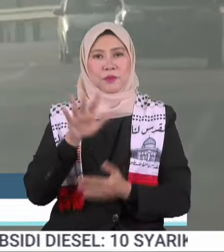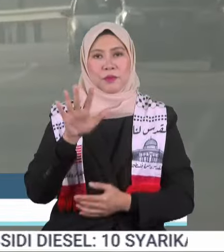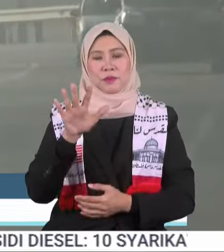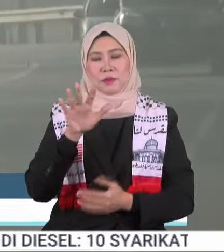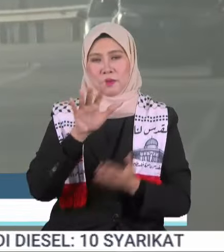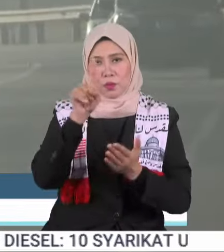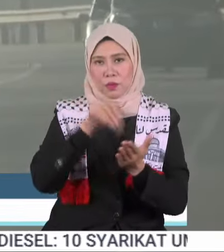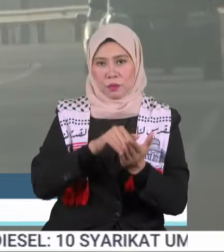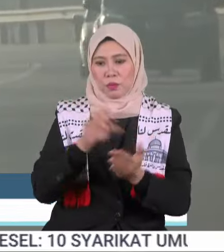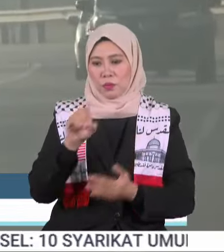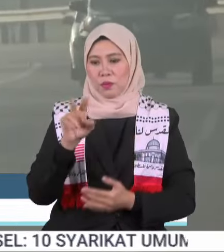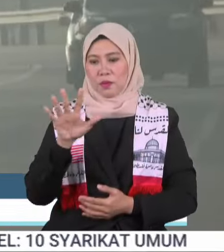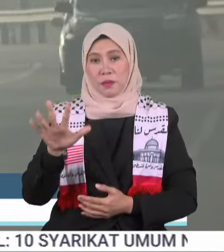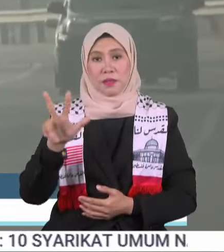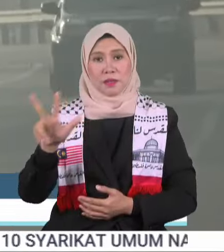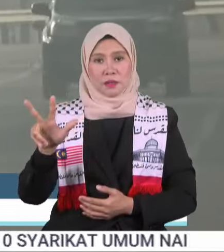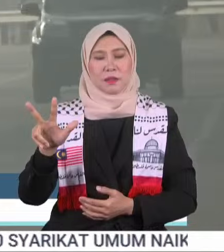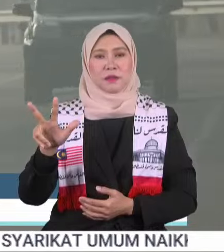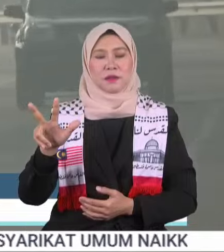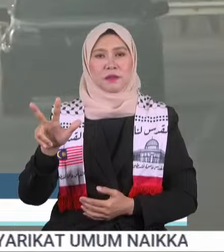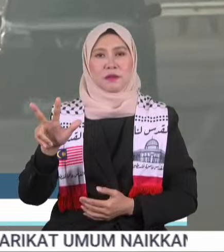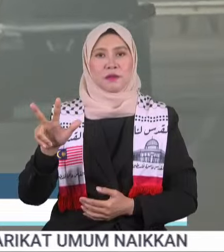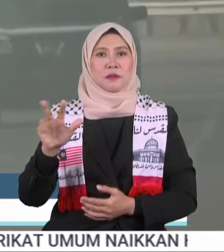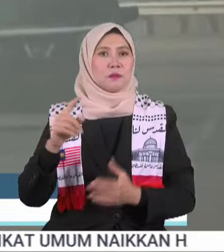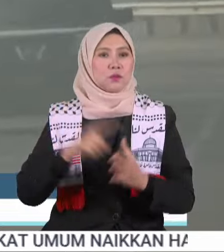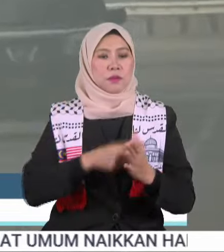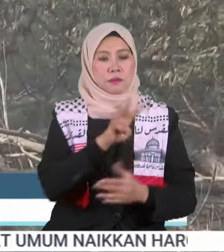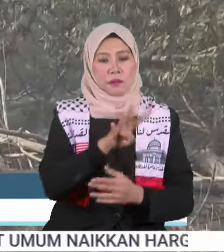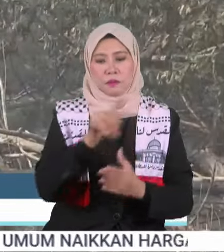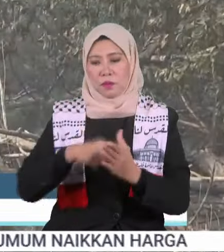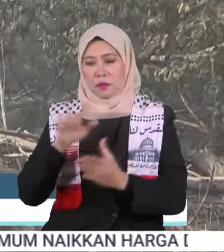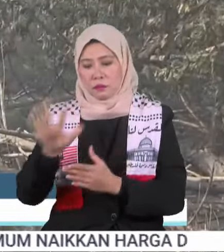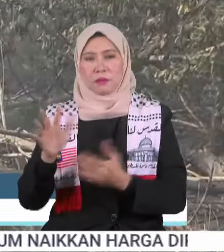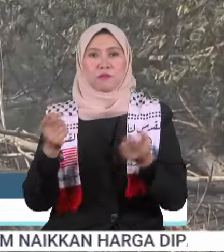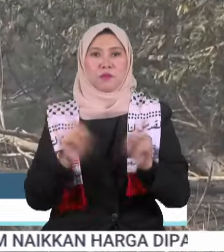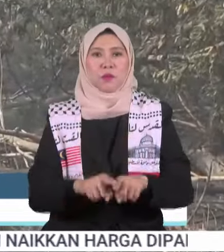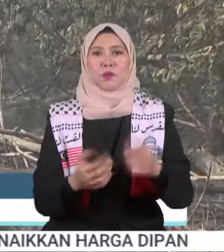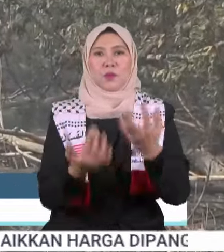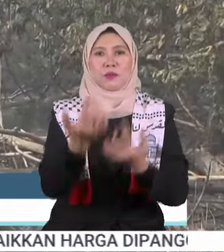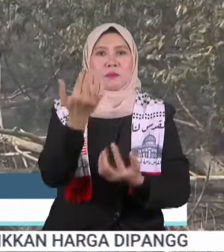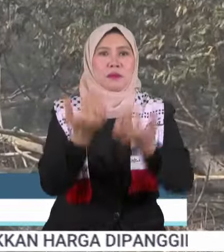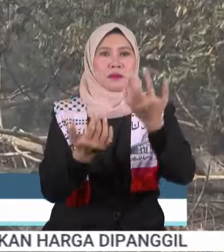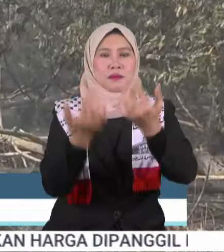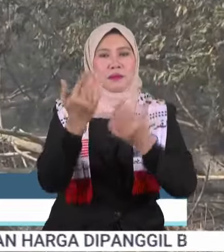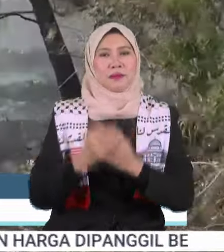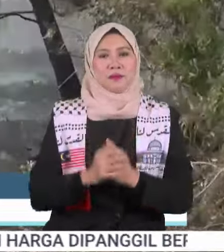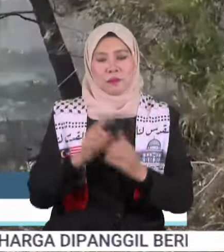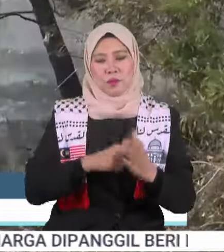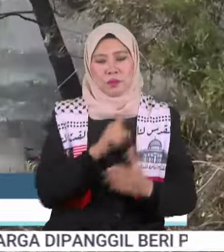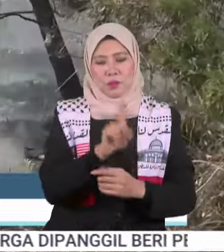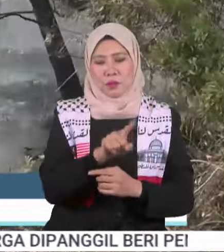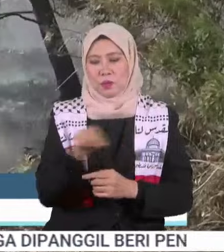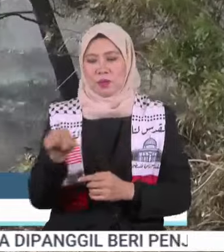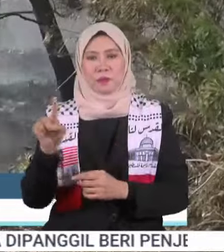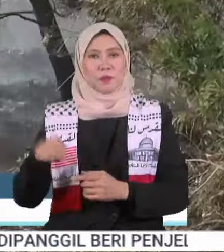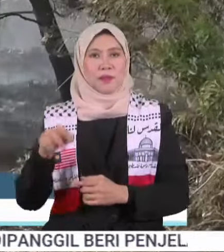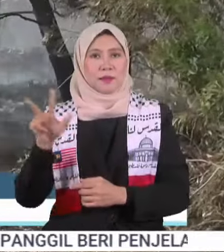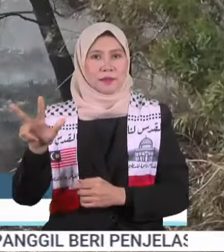1,053 kes kebakaran terbuka dilaporkan pada April dan Mei berbanding 381 kes antara Januari hingga